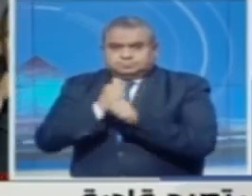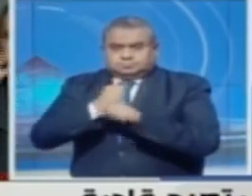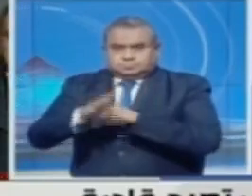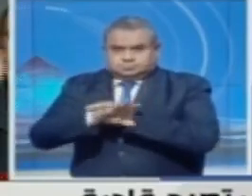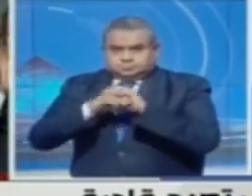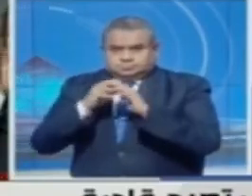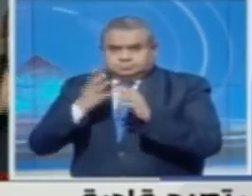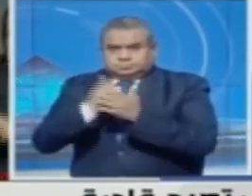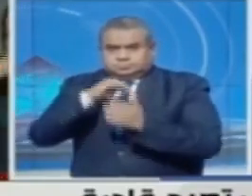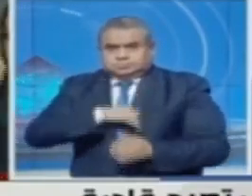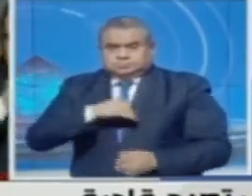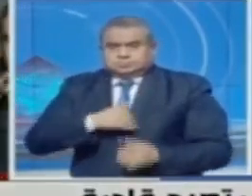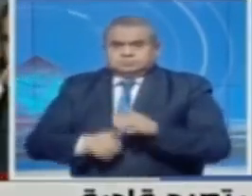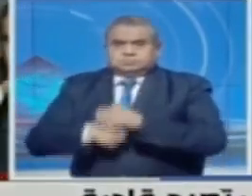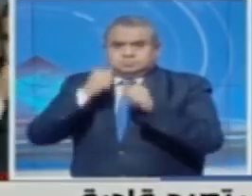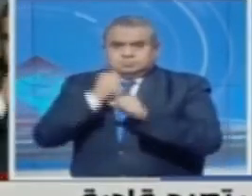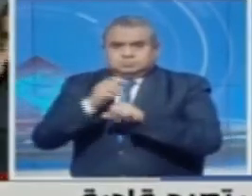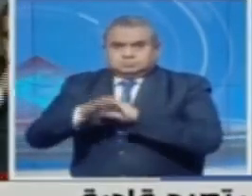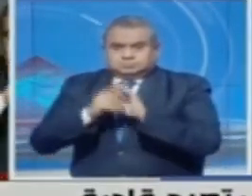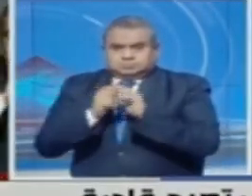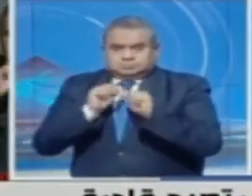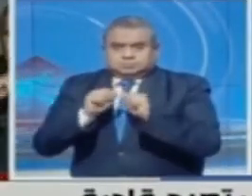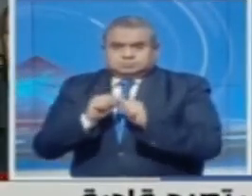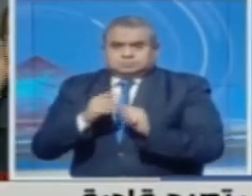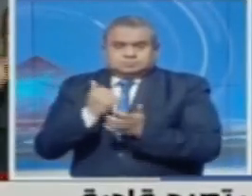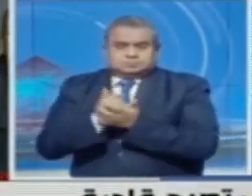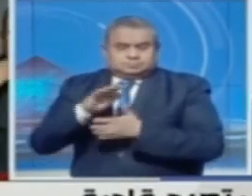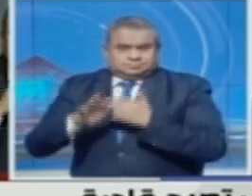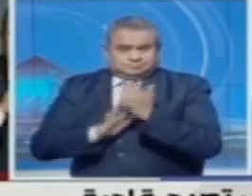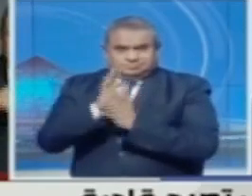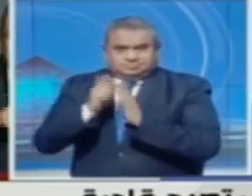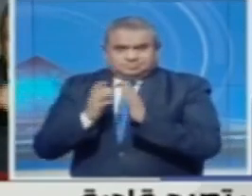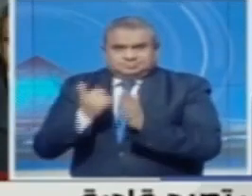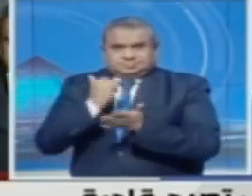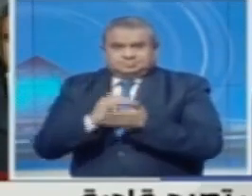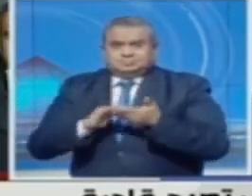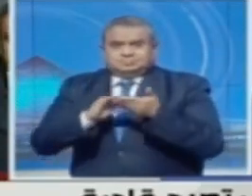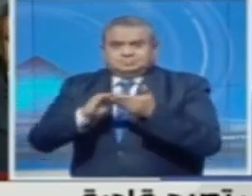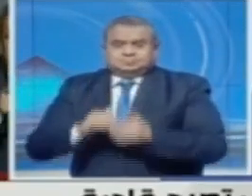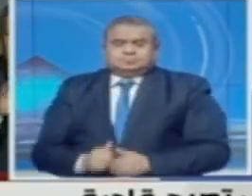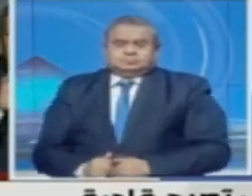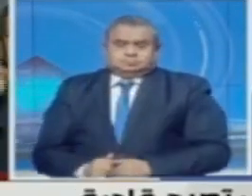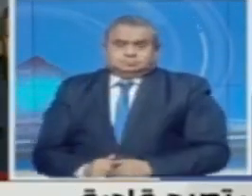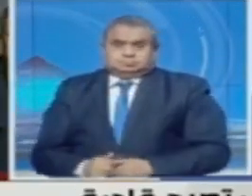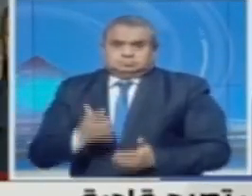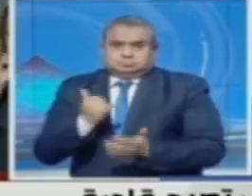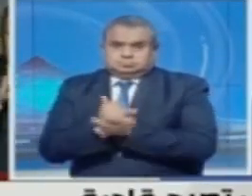ترجمة الطموح والتعهدات كالعادة. واسمحوا لي أنا مش هخرج كتير عن النص، ولكن عايز أقول دائما